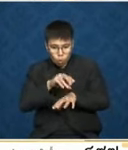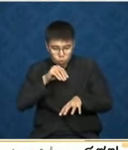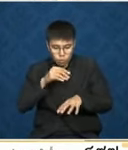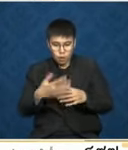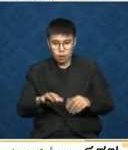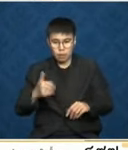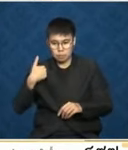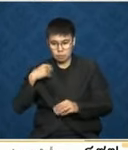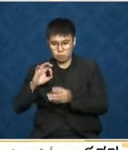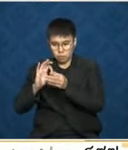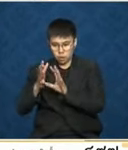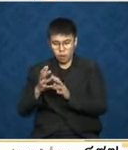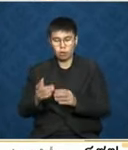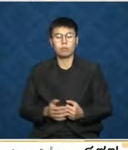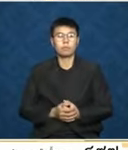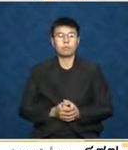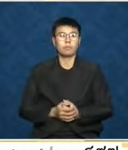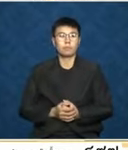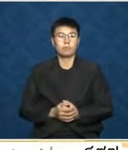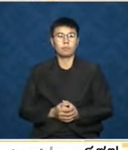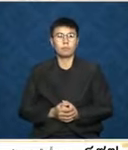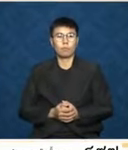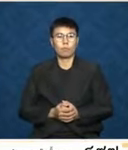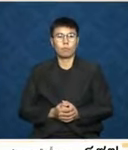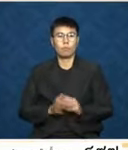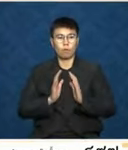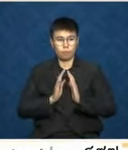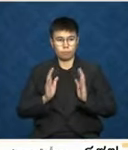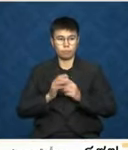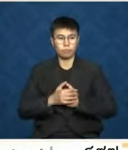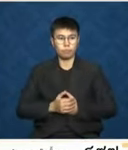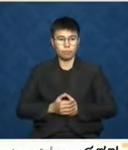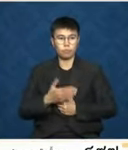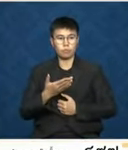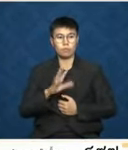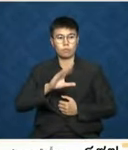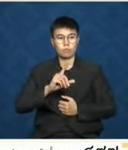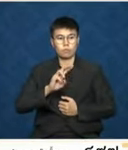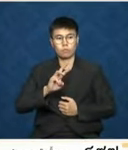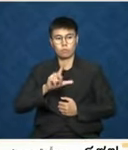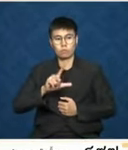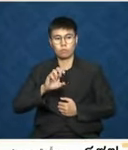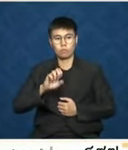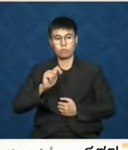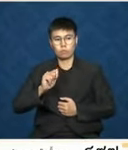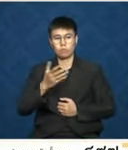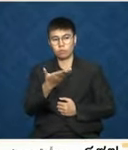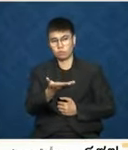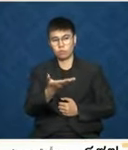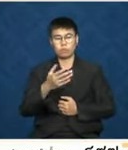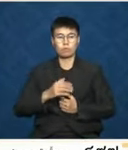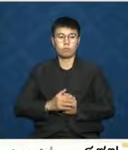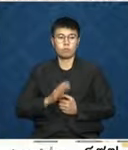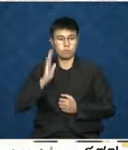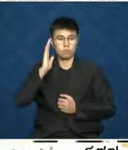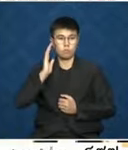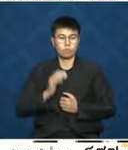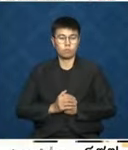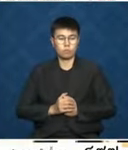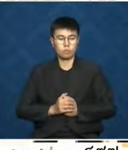รองรับไว้ในยามวิกฤตขอบคุณครับขอเชิญคุณชฤตขจรพงษ์กิรติครับ